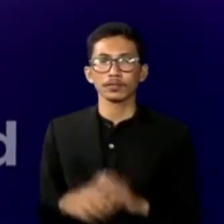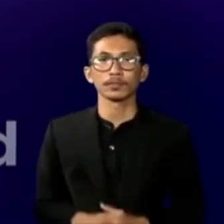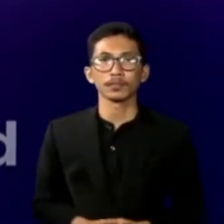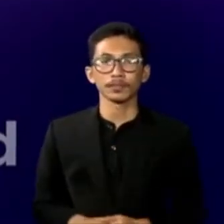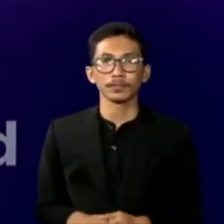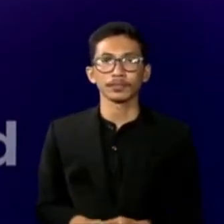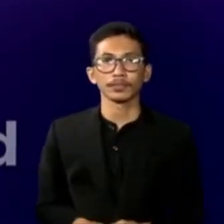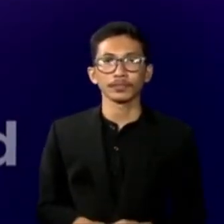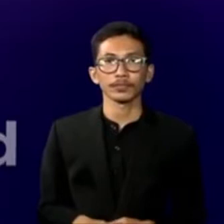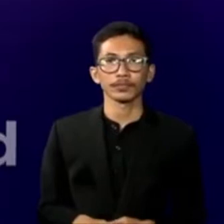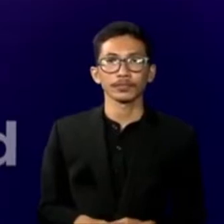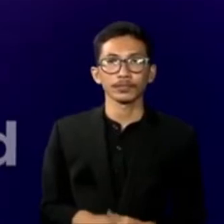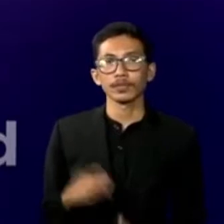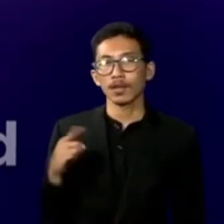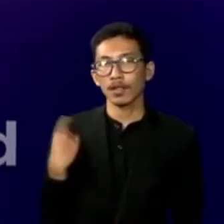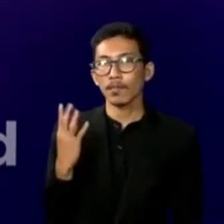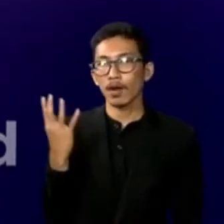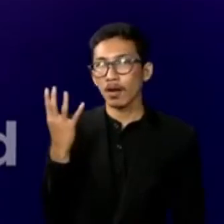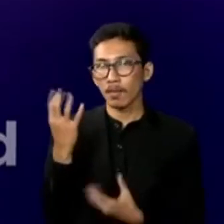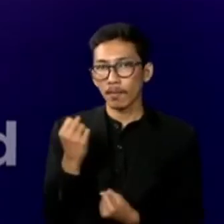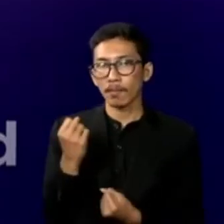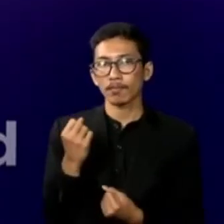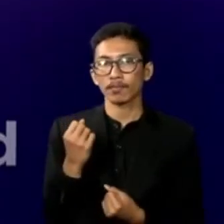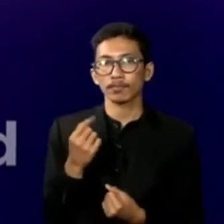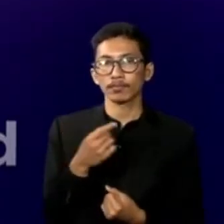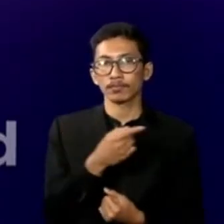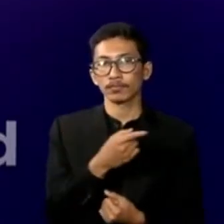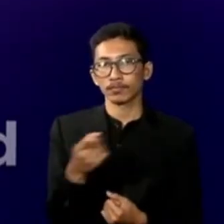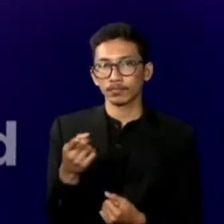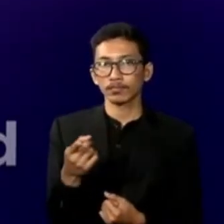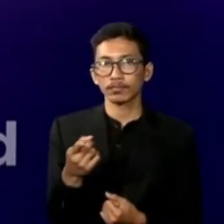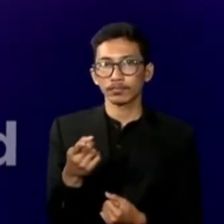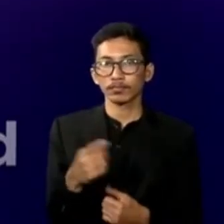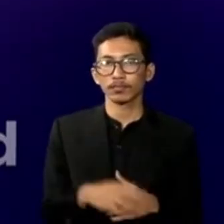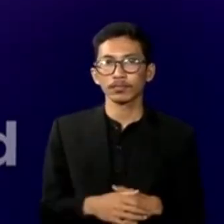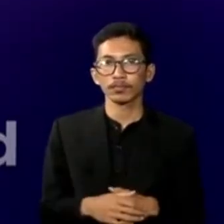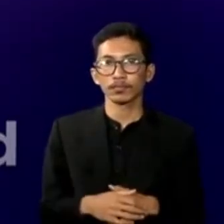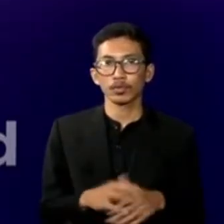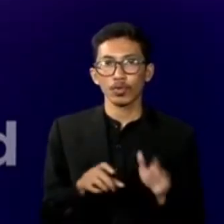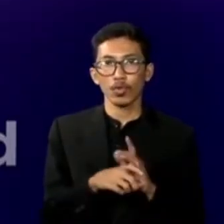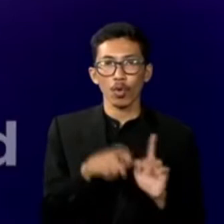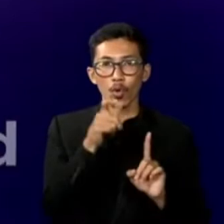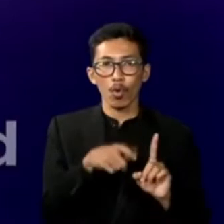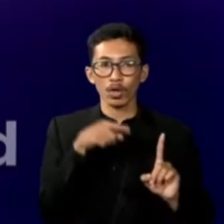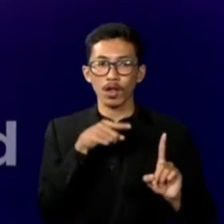tersebut tetapi kita berharap bahwa kalau mereka ditemukan dalam kondisi yang masih